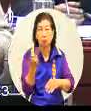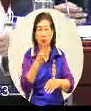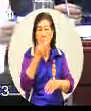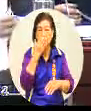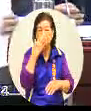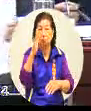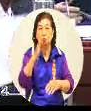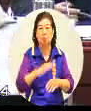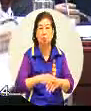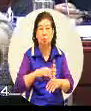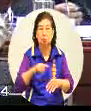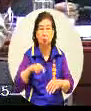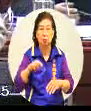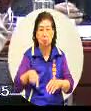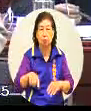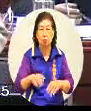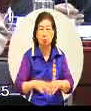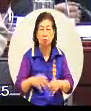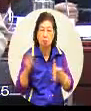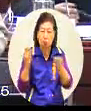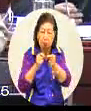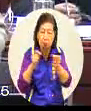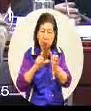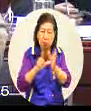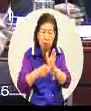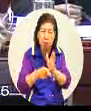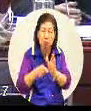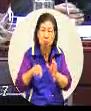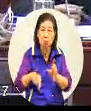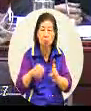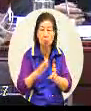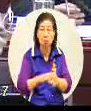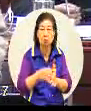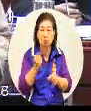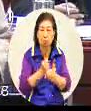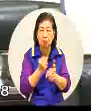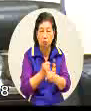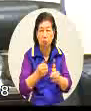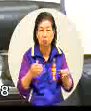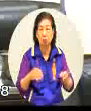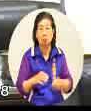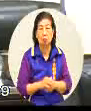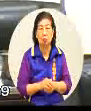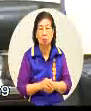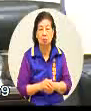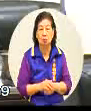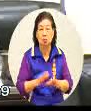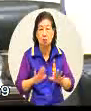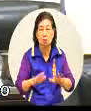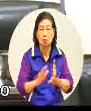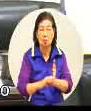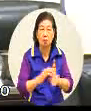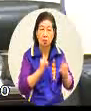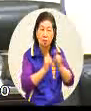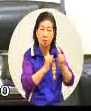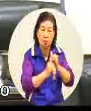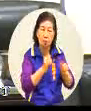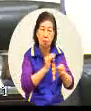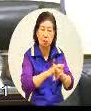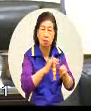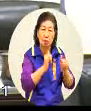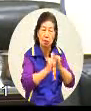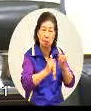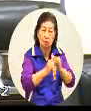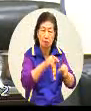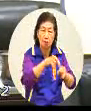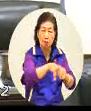阵，啊，我感觉因暂时安尼做，吼，啊，我是感觉安尼嘿， 是不是安尼呢？咱来做一个民意调查啦，啊，我直接敢保证啦，80%以